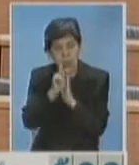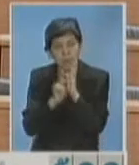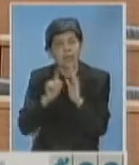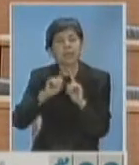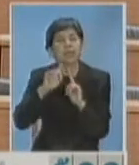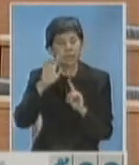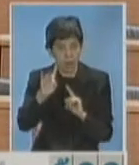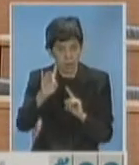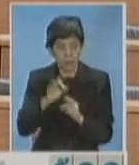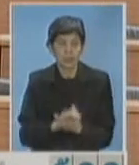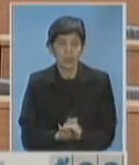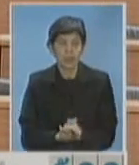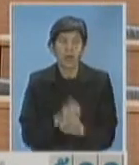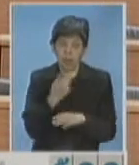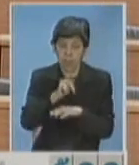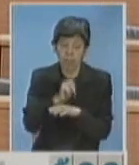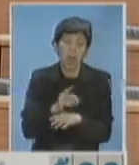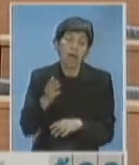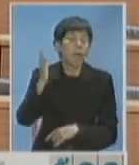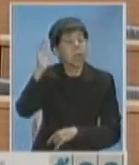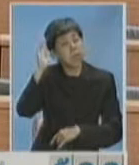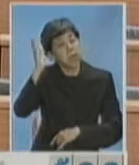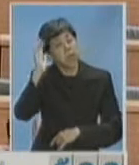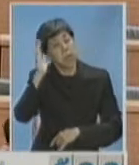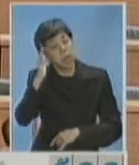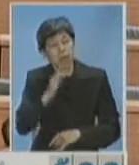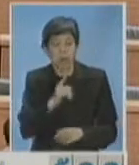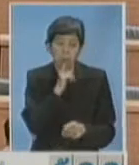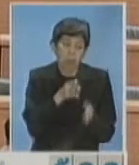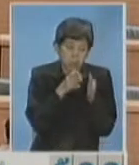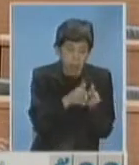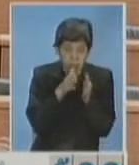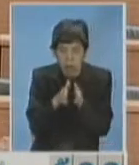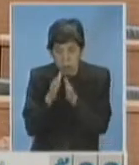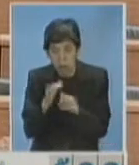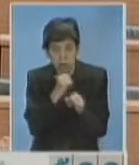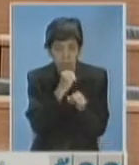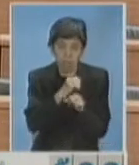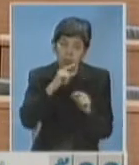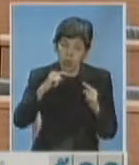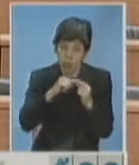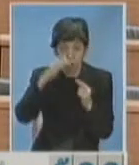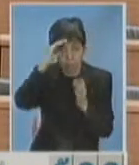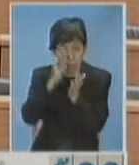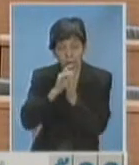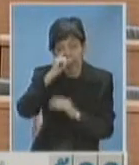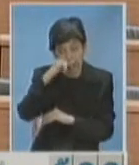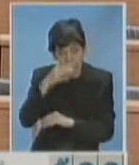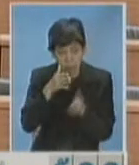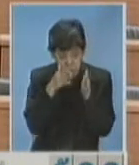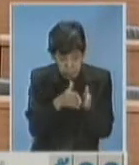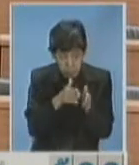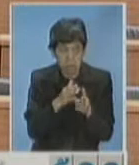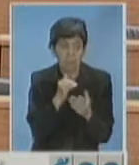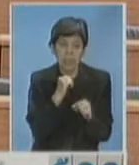ข้อที่8นะครับท่านประธานปล่อยให้เพื่อนสมาชิกเนี่ยมีการกล่าวหาหน่วยงานโดยเฉพาะยิ่งสำนักงานตำรวจแห่งชาตินะ